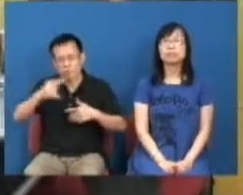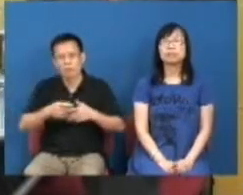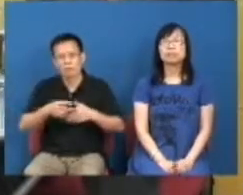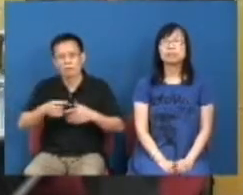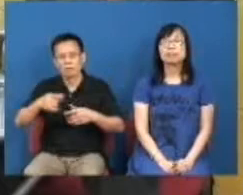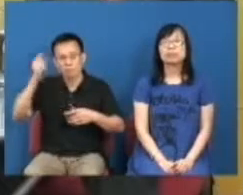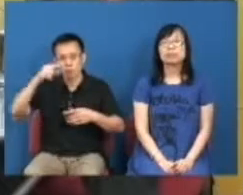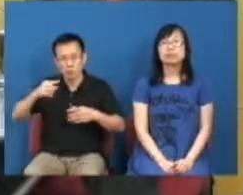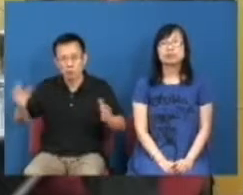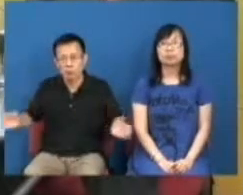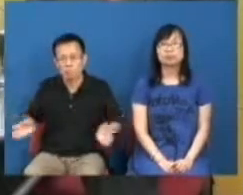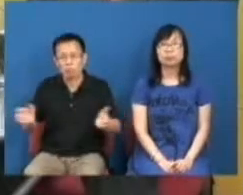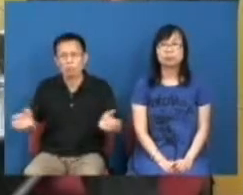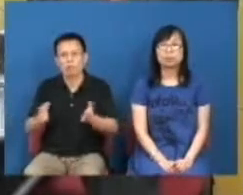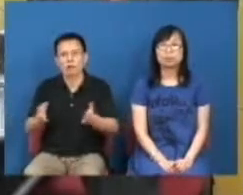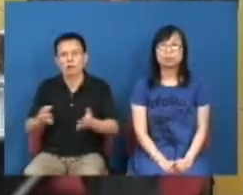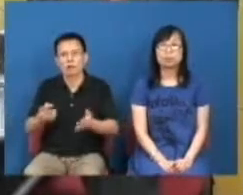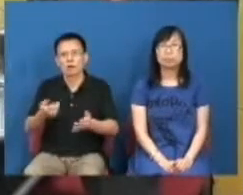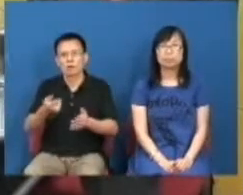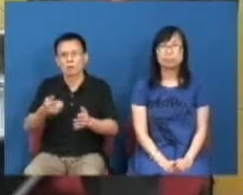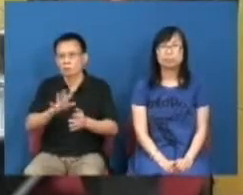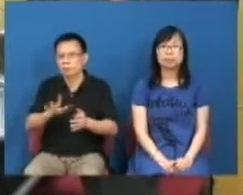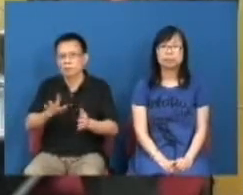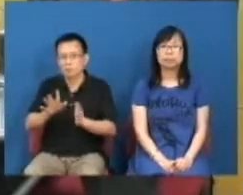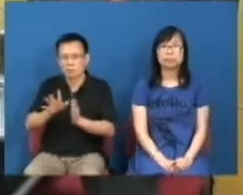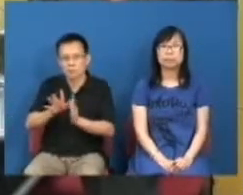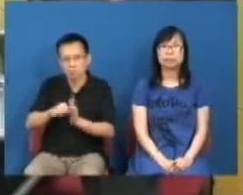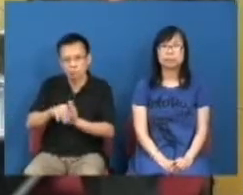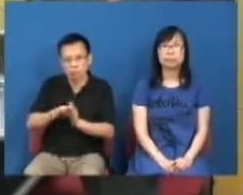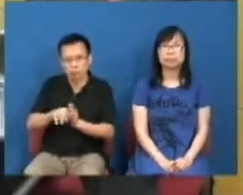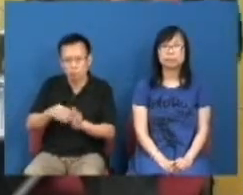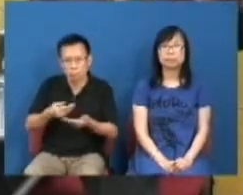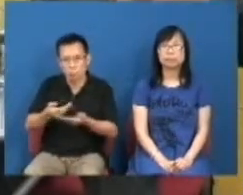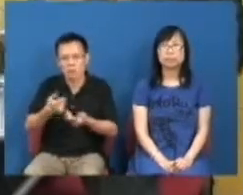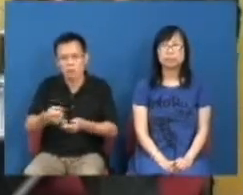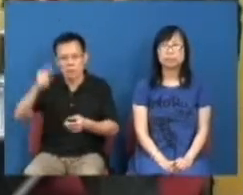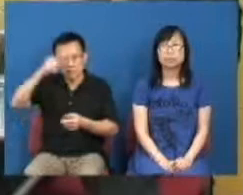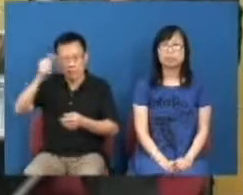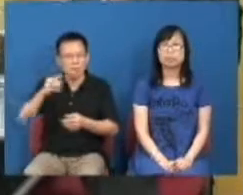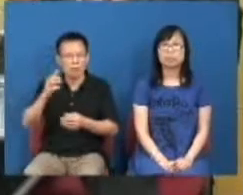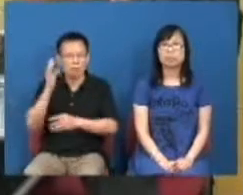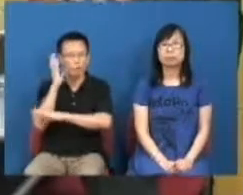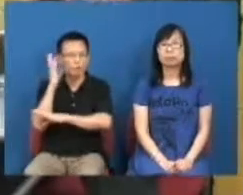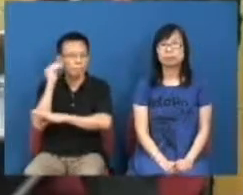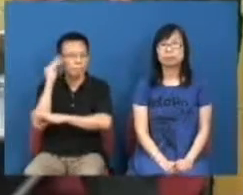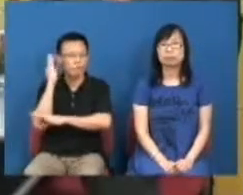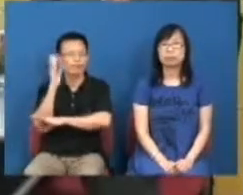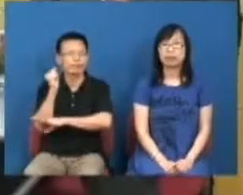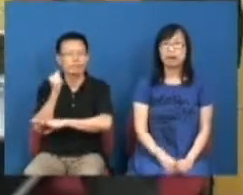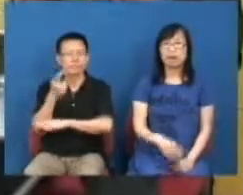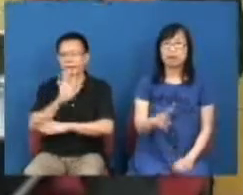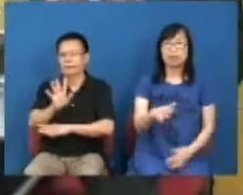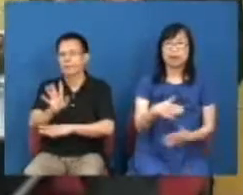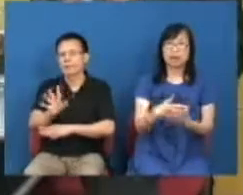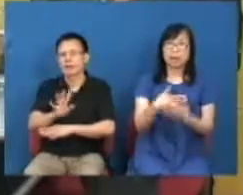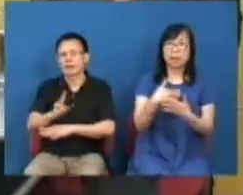嚇。唔係好刻意嘅，其實推廣活動唔係一定要日日都要去坐埋聽下講座，唔係咁嘅意思。 潛移默化令